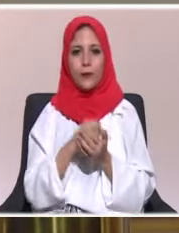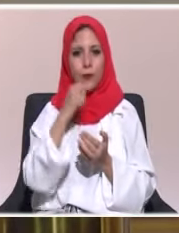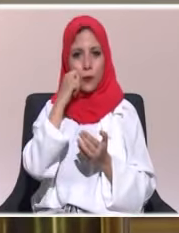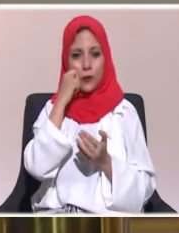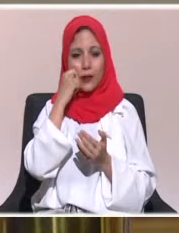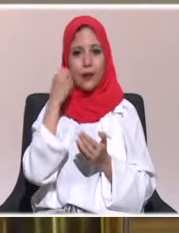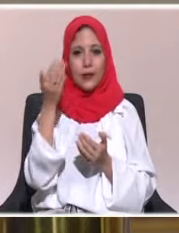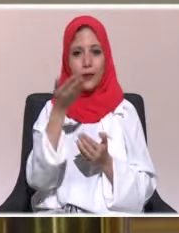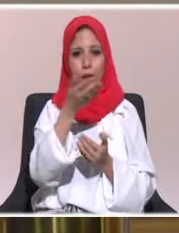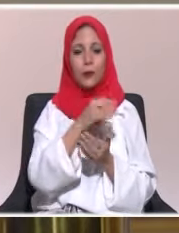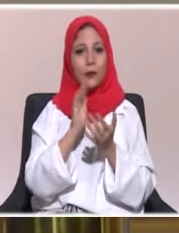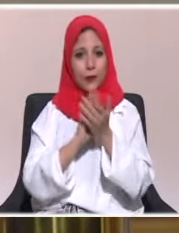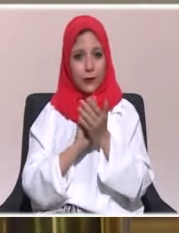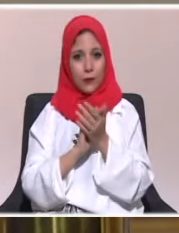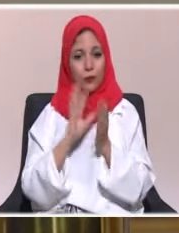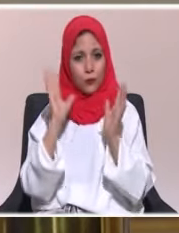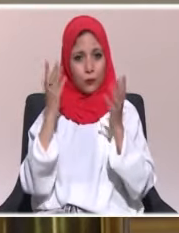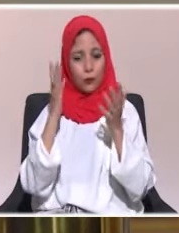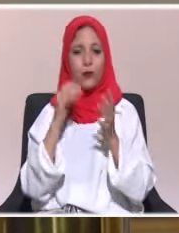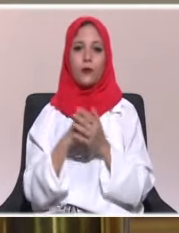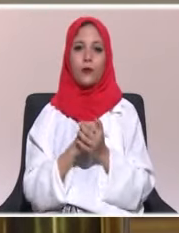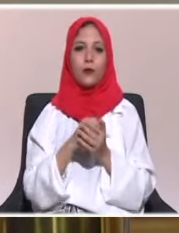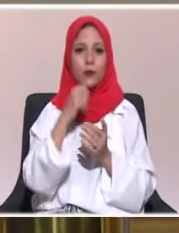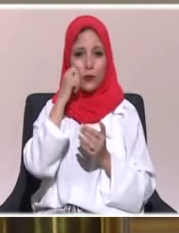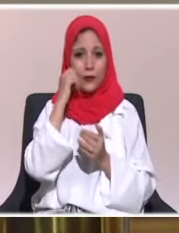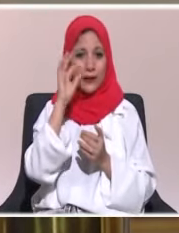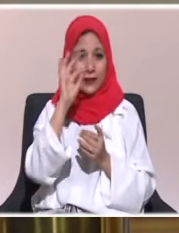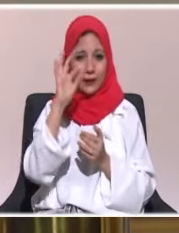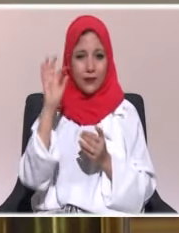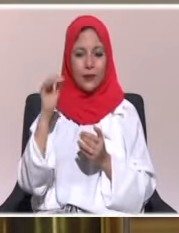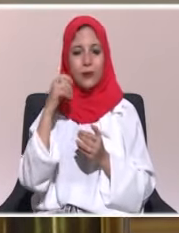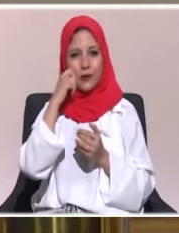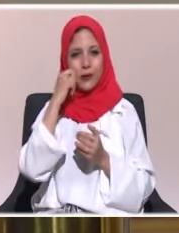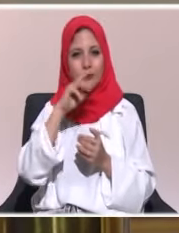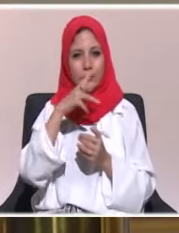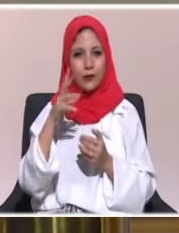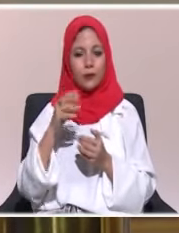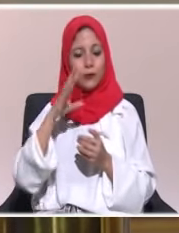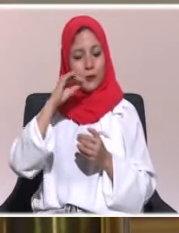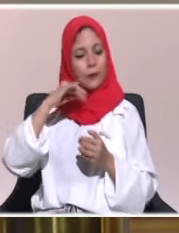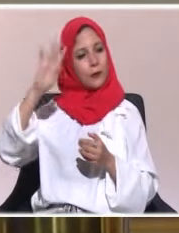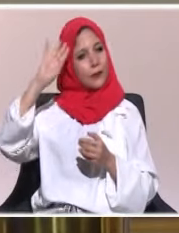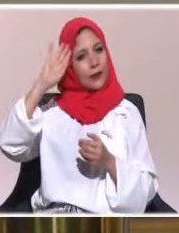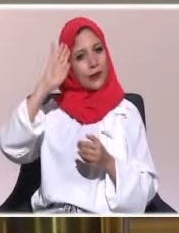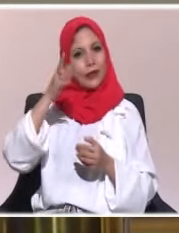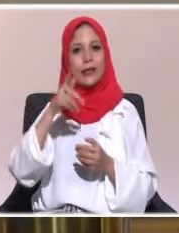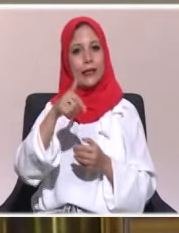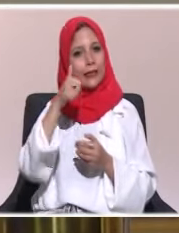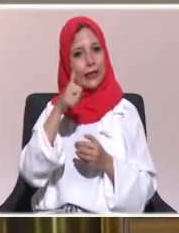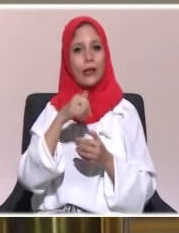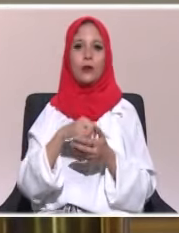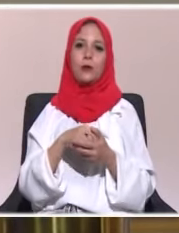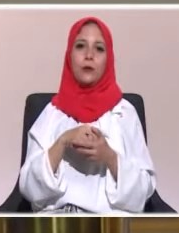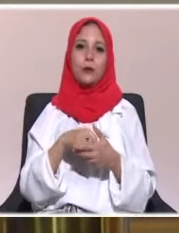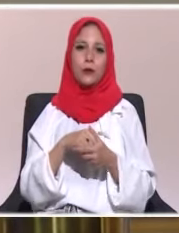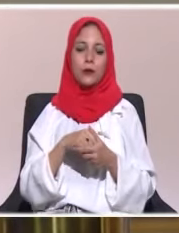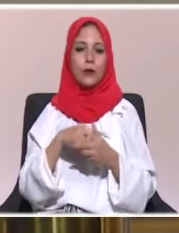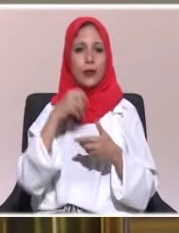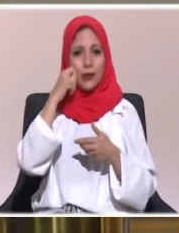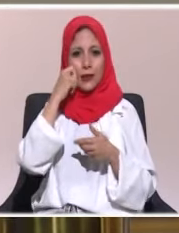بنقدمهم ونسقف لهم، والنماذج الإنسانية اللي بنضرب لها تعظيم سلام، والمبادرات